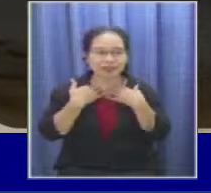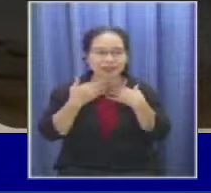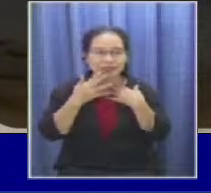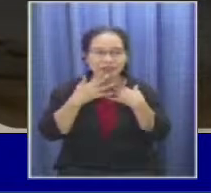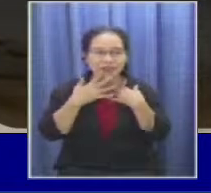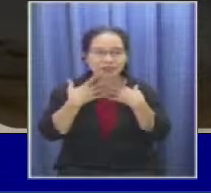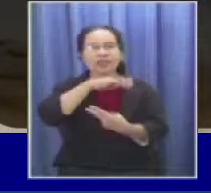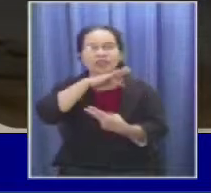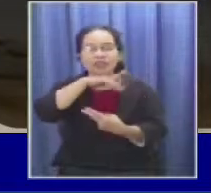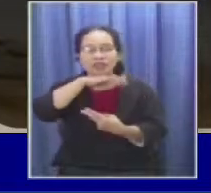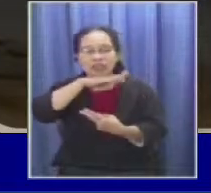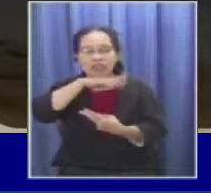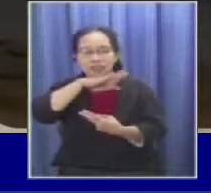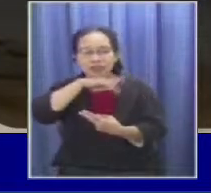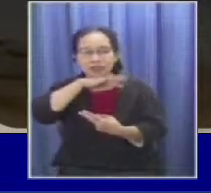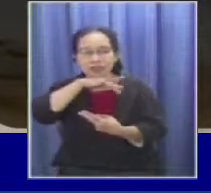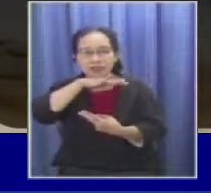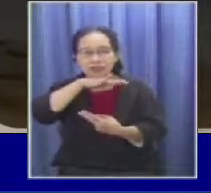efi